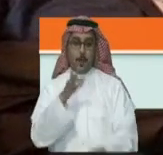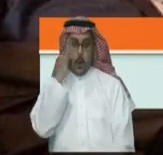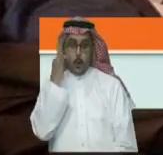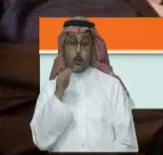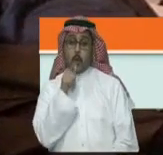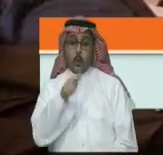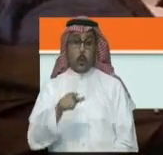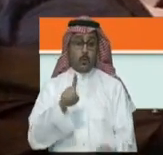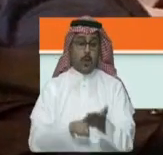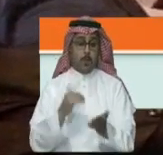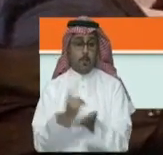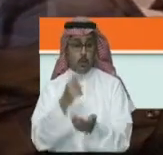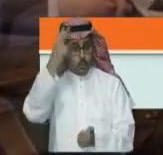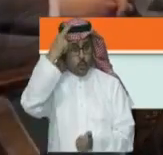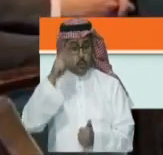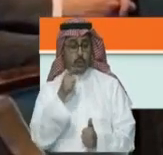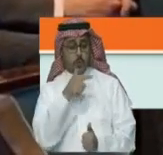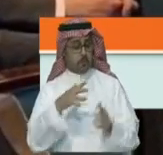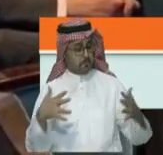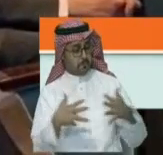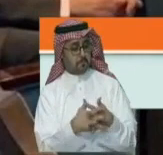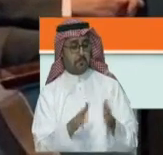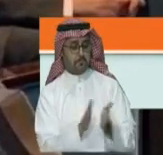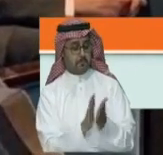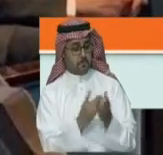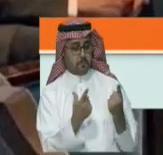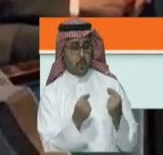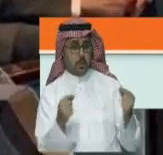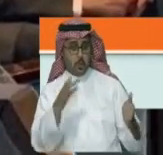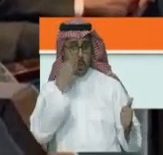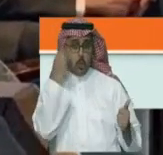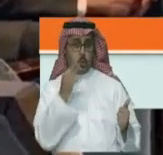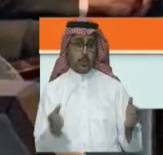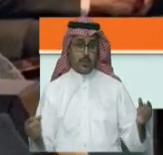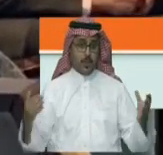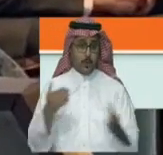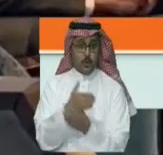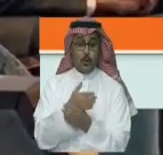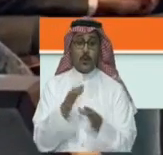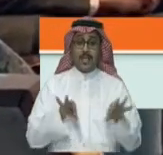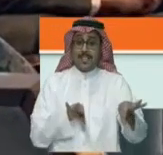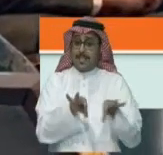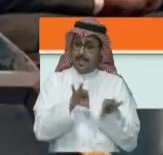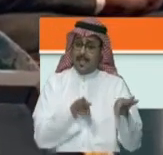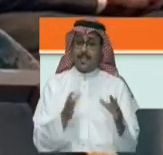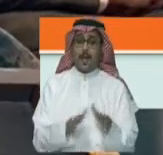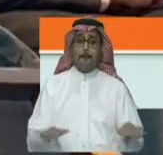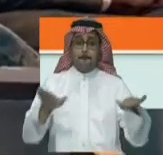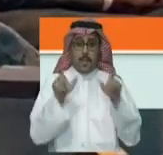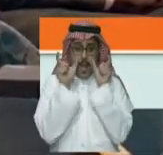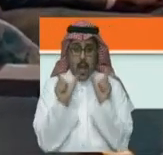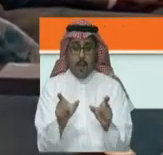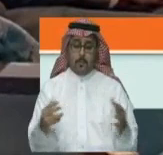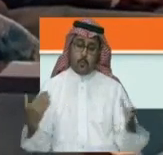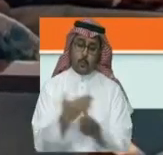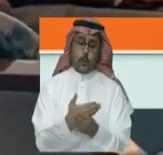روابط الأخوة التي تجمع البلدين الشقيقين متمنيا التوفيق لتونس في المرحلة السياسية القادمة. وأعرب المعلمي